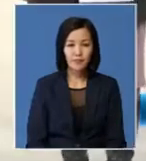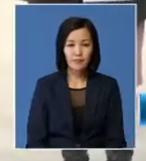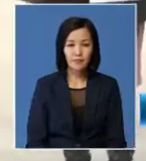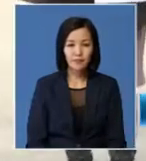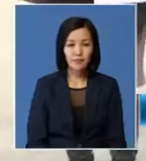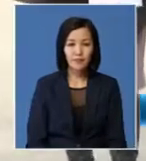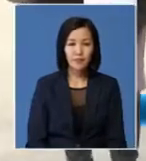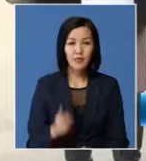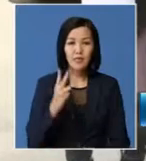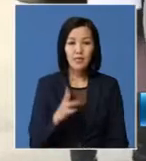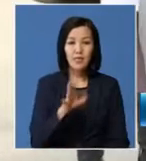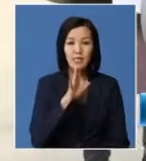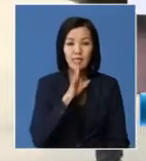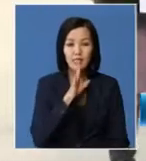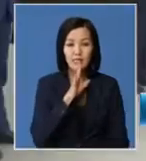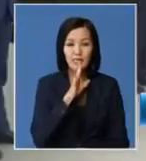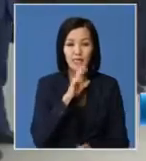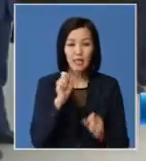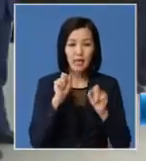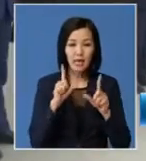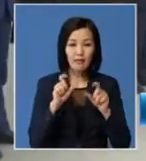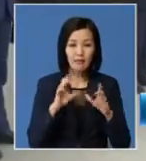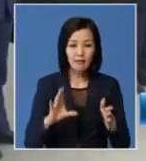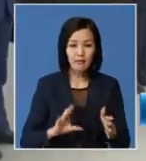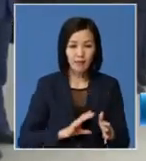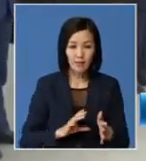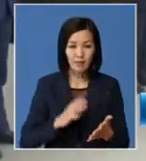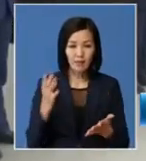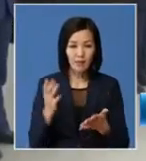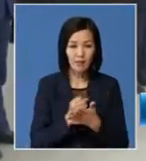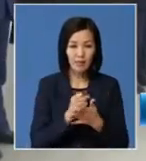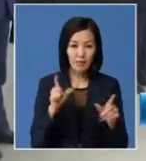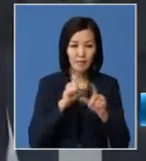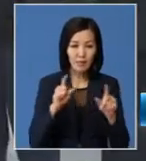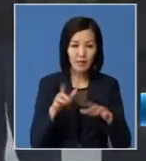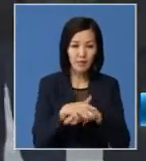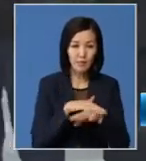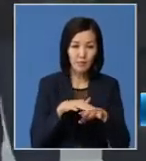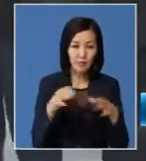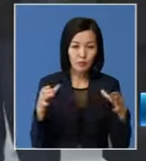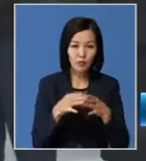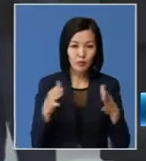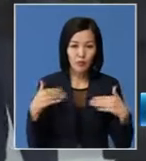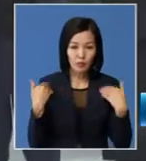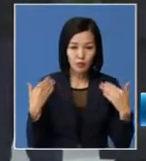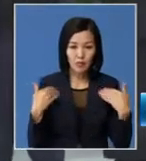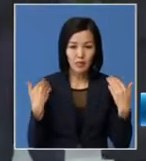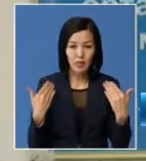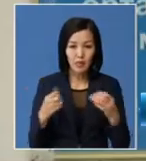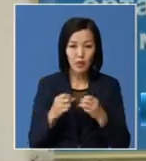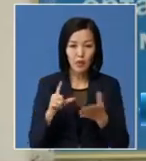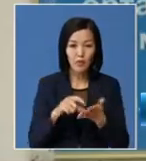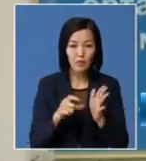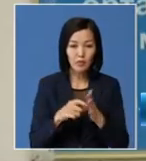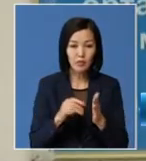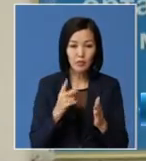Жұлдызы жарқыраған қос шәкіртті алтын ұядағы ұстаздар мен оқушылар құрмет қошеметпен қарсы алды. Оның бірі 11-ші сынып оқушысы Үміт